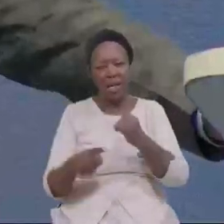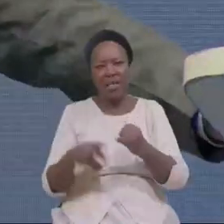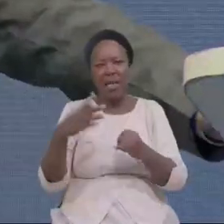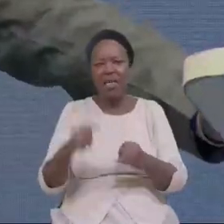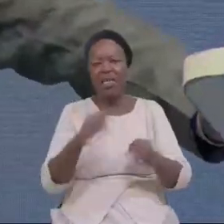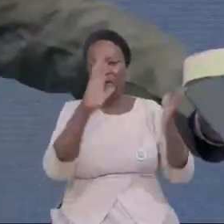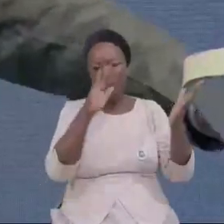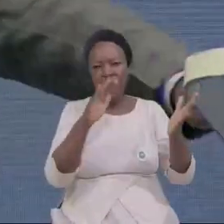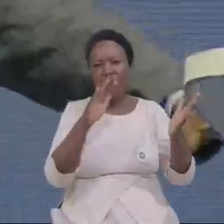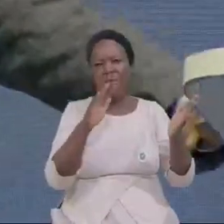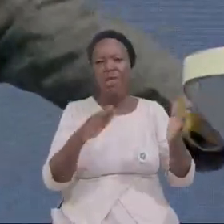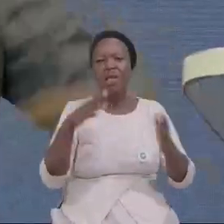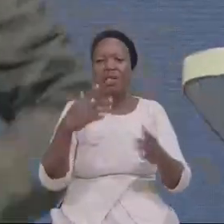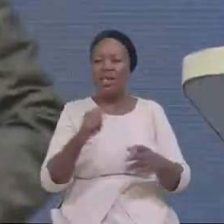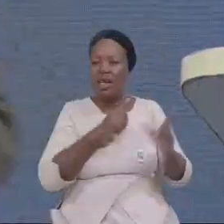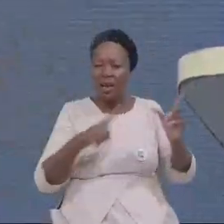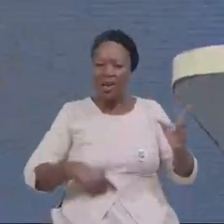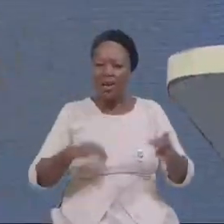l'avenir espéré,